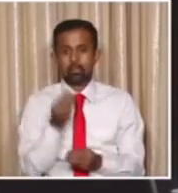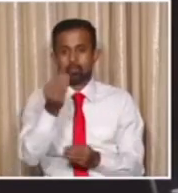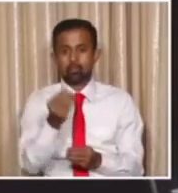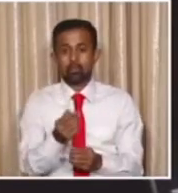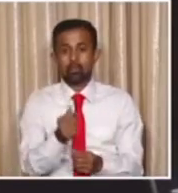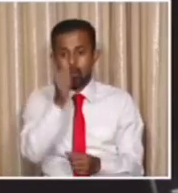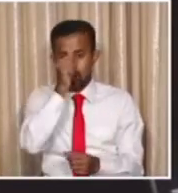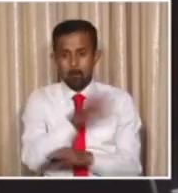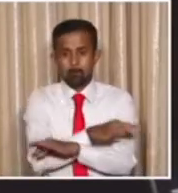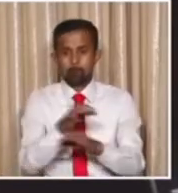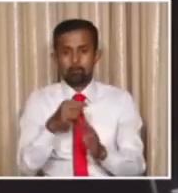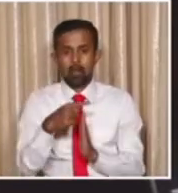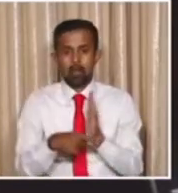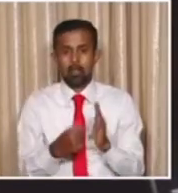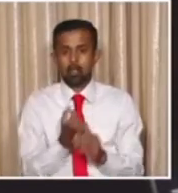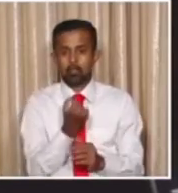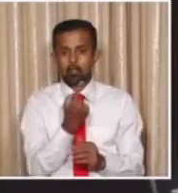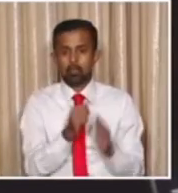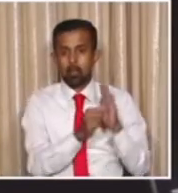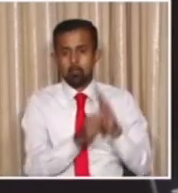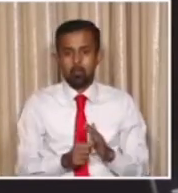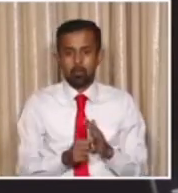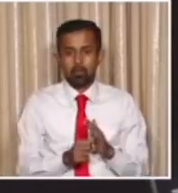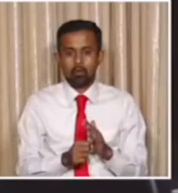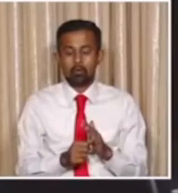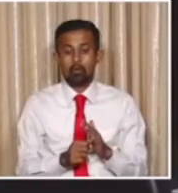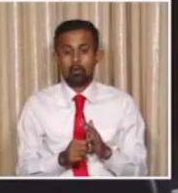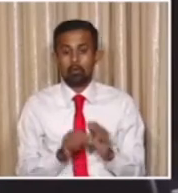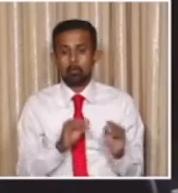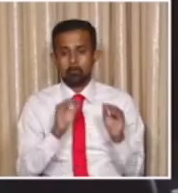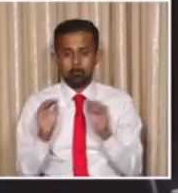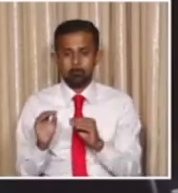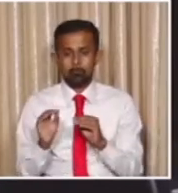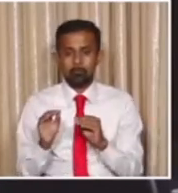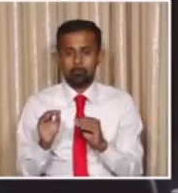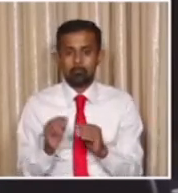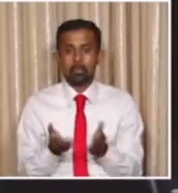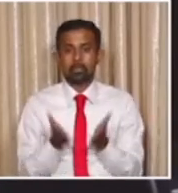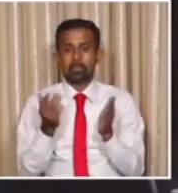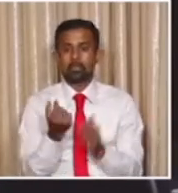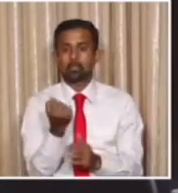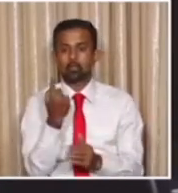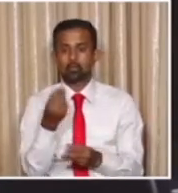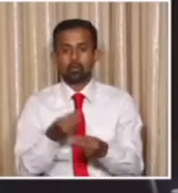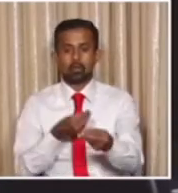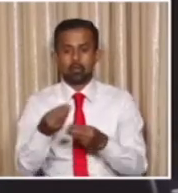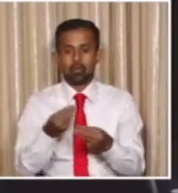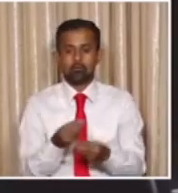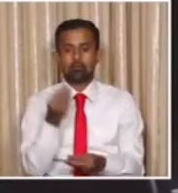ඕක මේ රටේ රුපියල බංකොලොත් කරාම බාල්දු කරාම තුට්ටුවට වැට්ටුවම ඊට පස්සේ දෙනවා ඉන්දියානු රුපියලෙන් ගනුදෙනු කිරීමේ